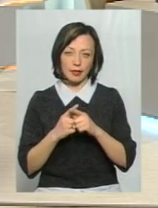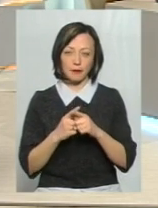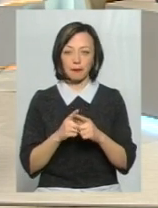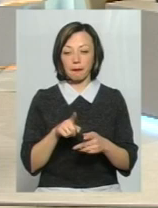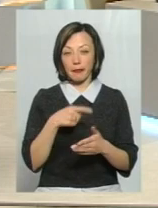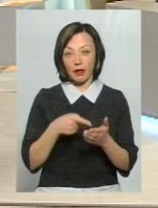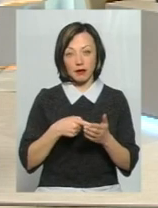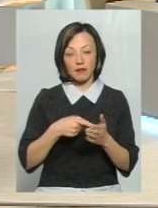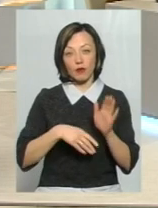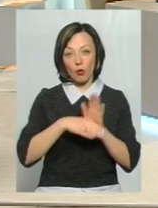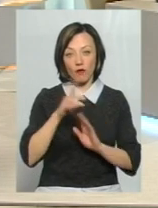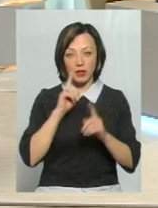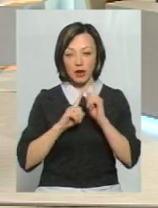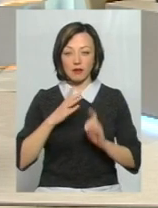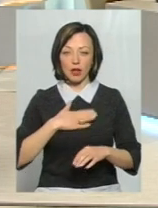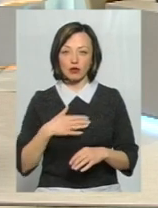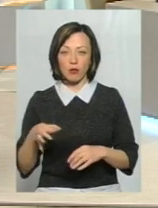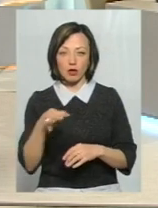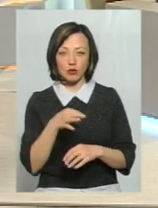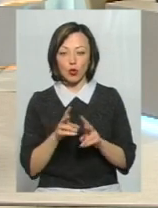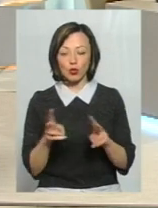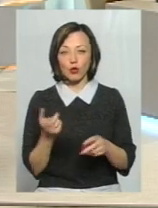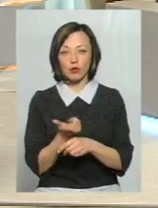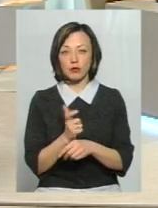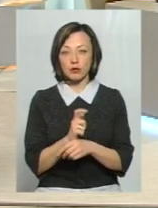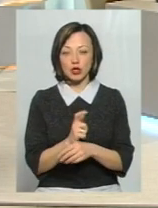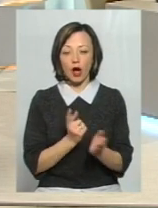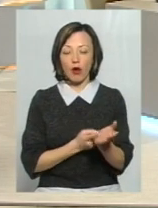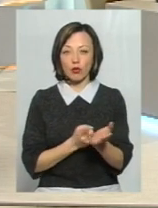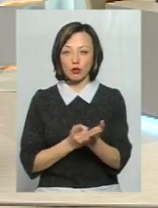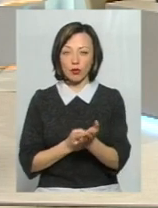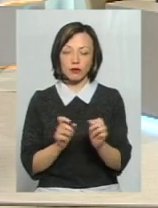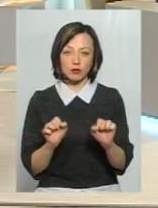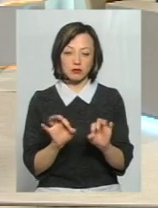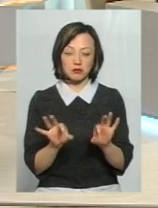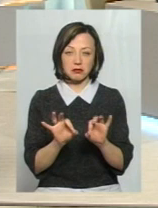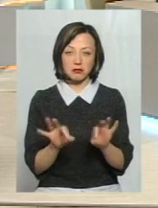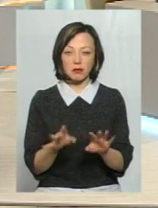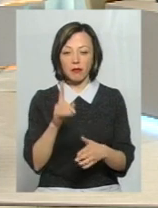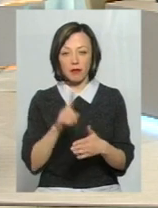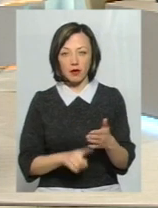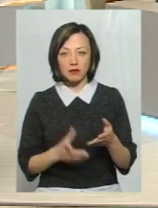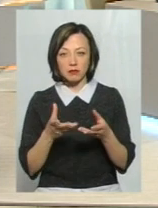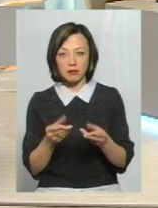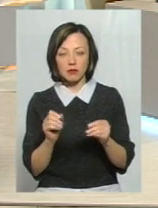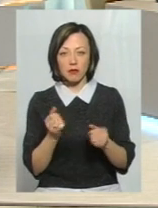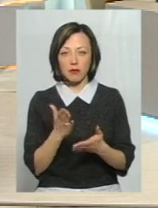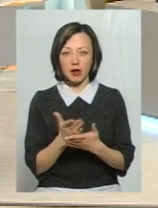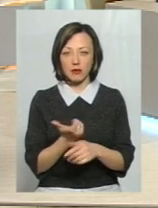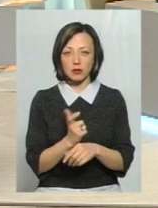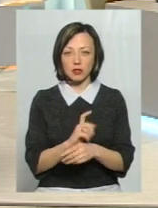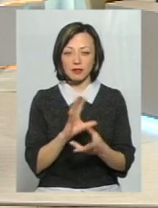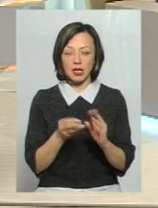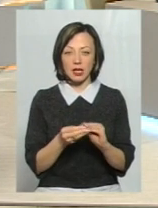і в Верховній Раді, так і, безумовно, в нашій обласній раді. Хто більш аргументовано може доказати, хто більше може переконати, хто більше має